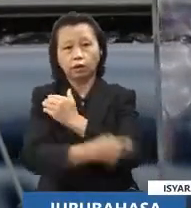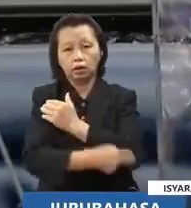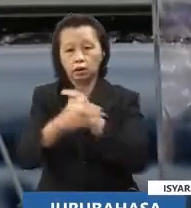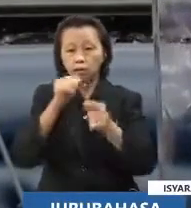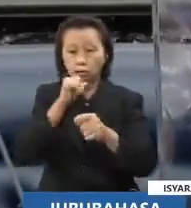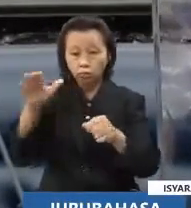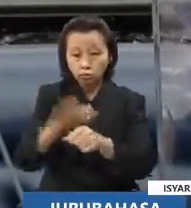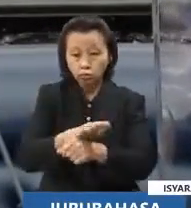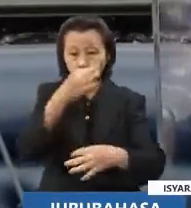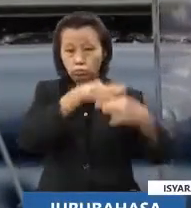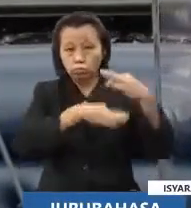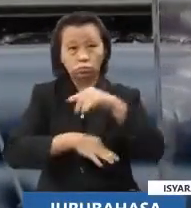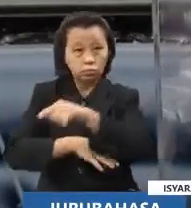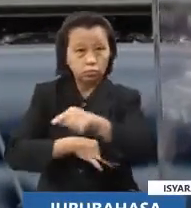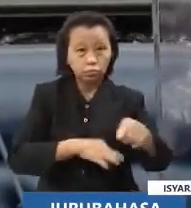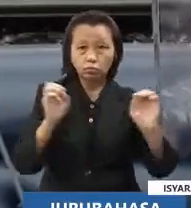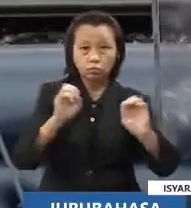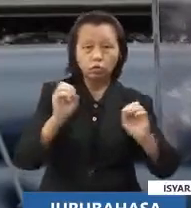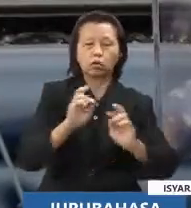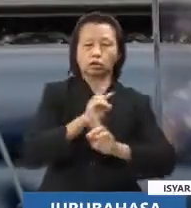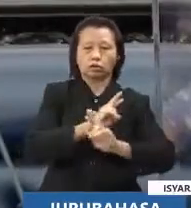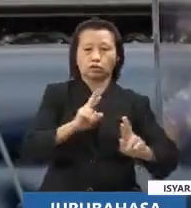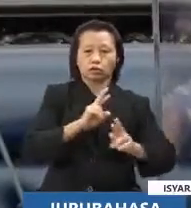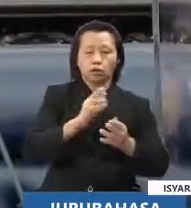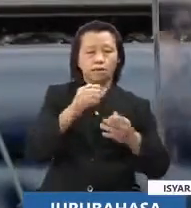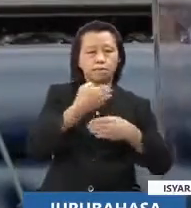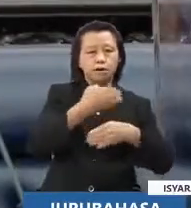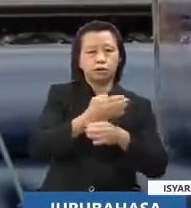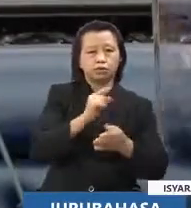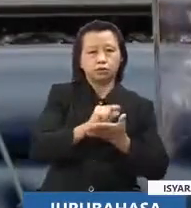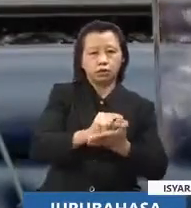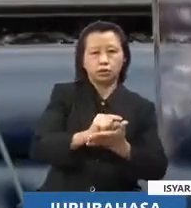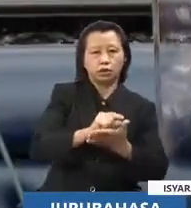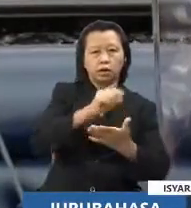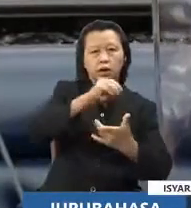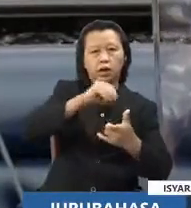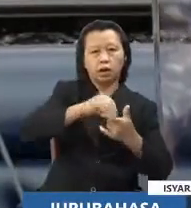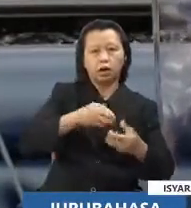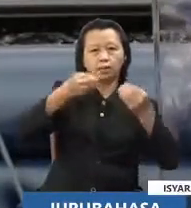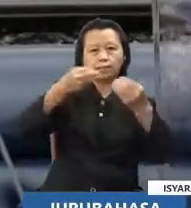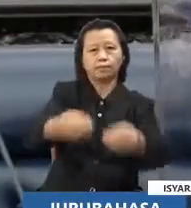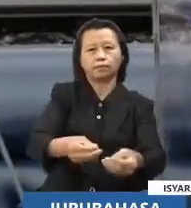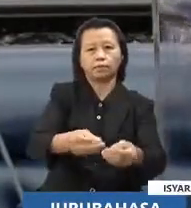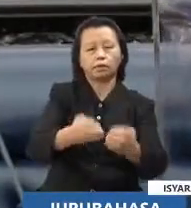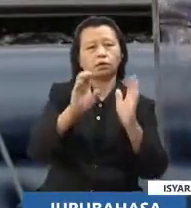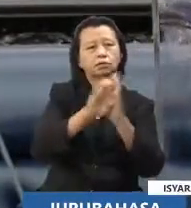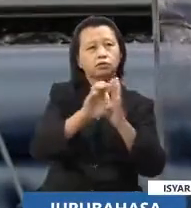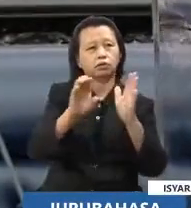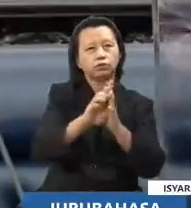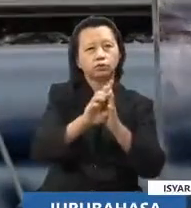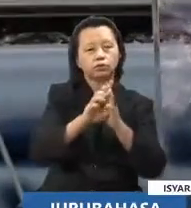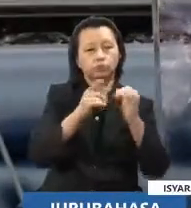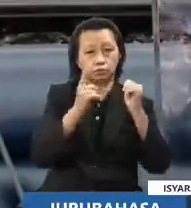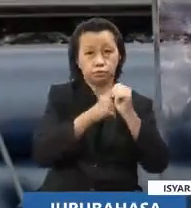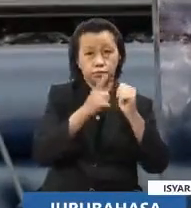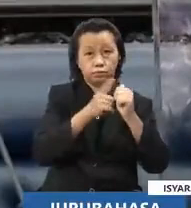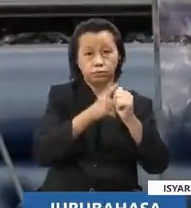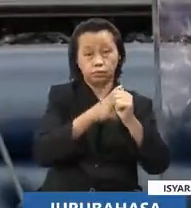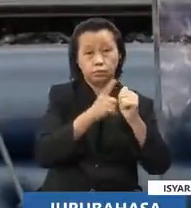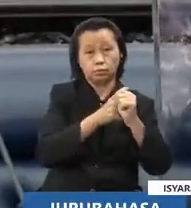mengalami kekurangan hasil dan disediakan di dalam bentuk geran ataupun pemberian, seperti contohnya yang